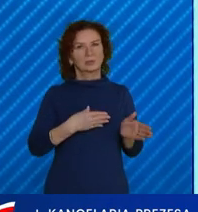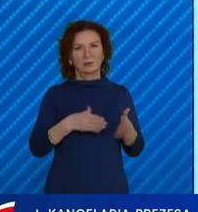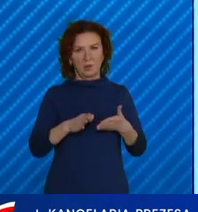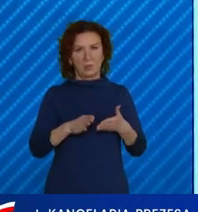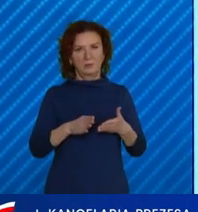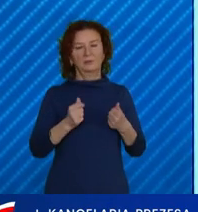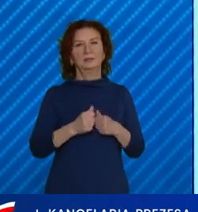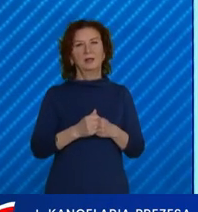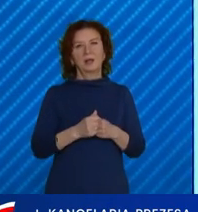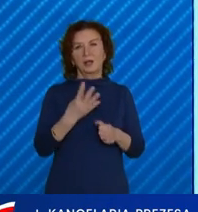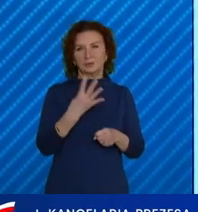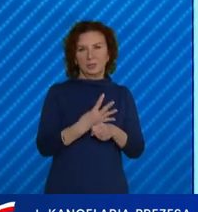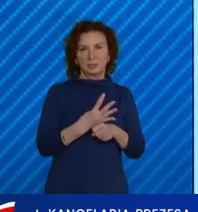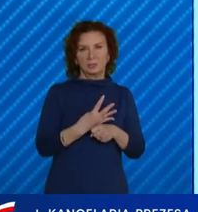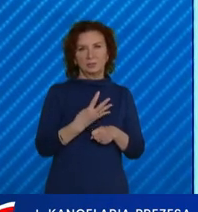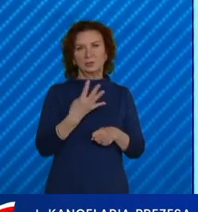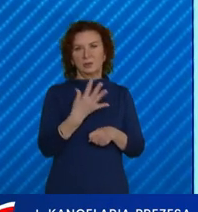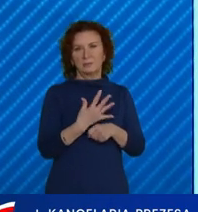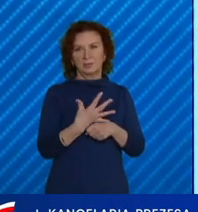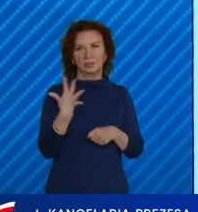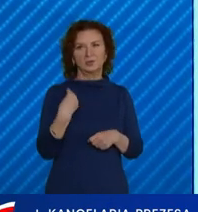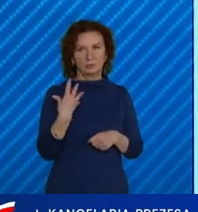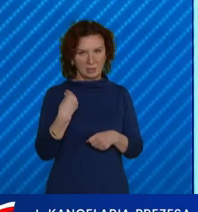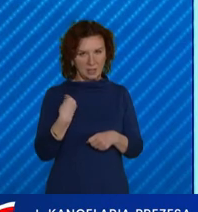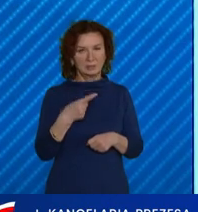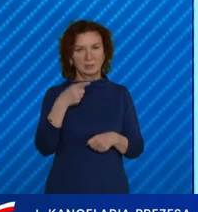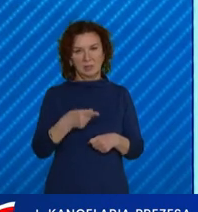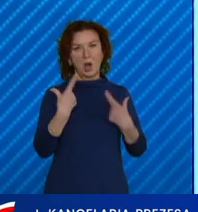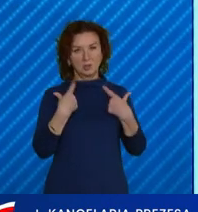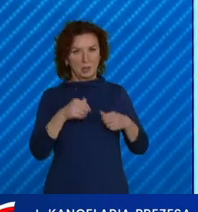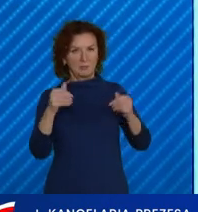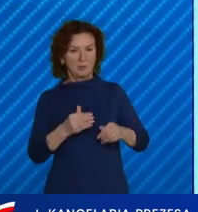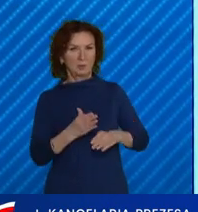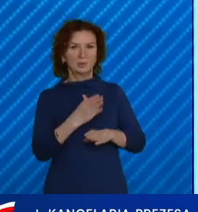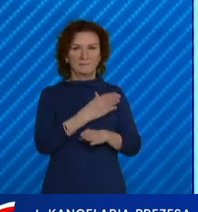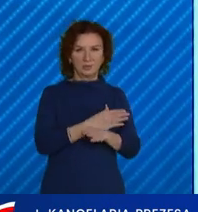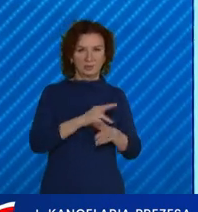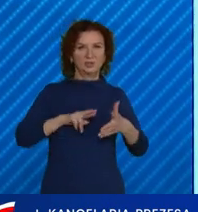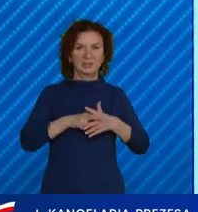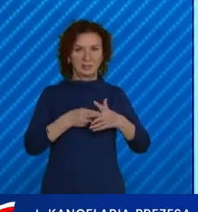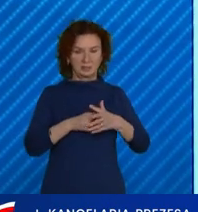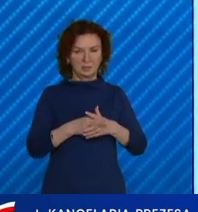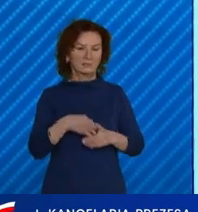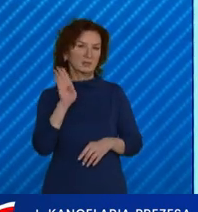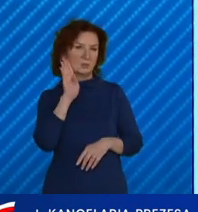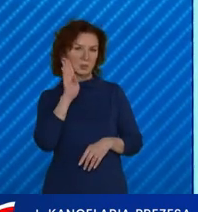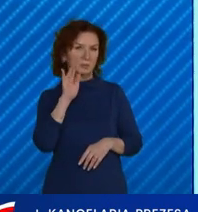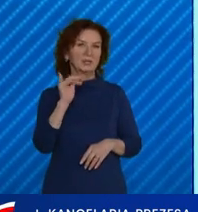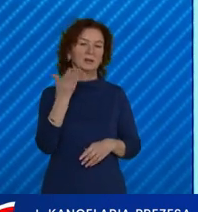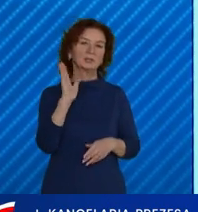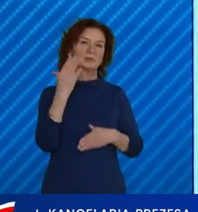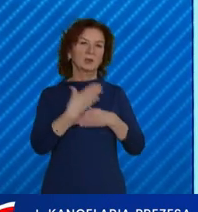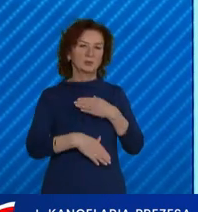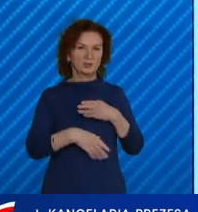i 40 lat, to te osoby mogły się właśnie priorytetowo zarejestrować i podobnie jak będziemy kończyli tą już